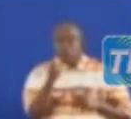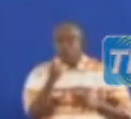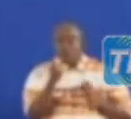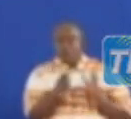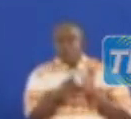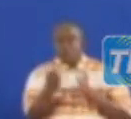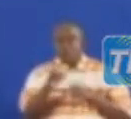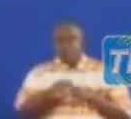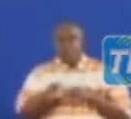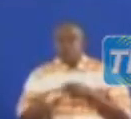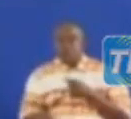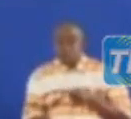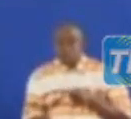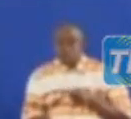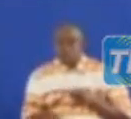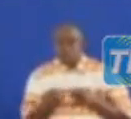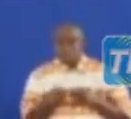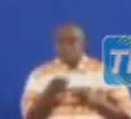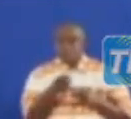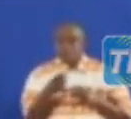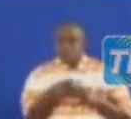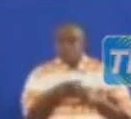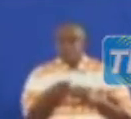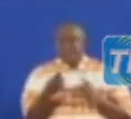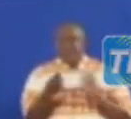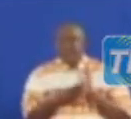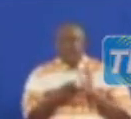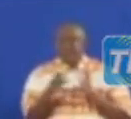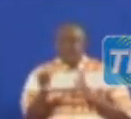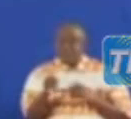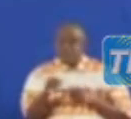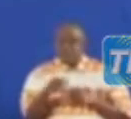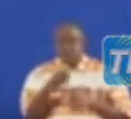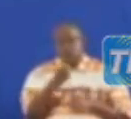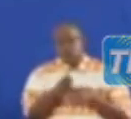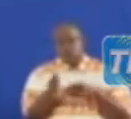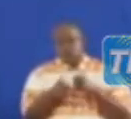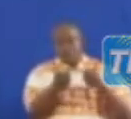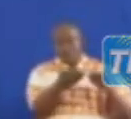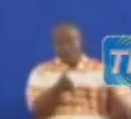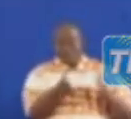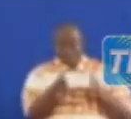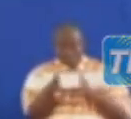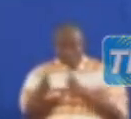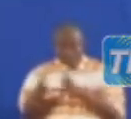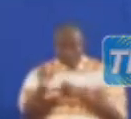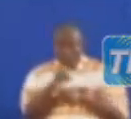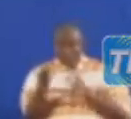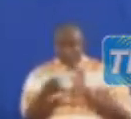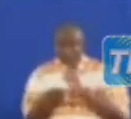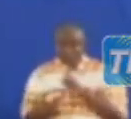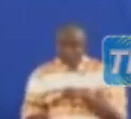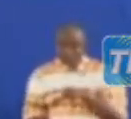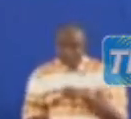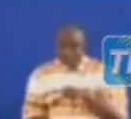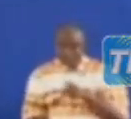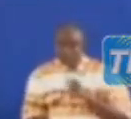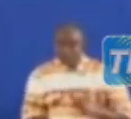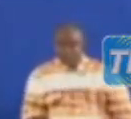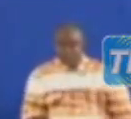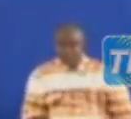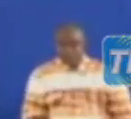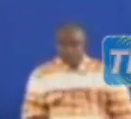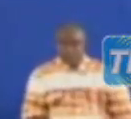235.75 zimetumika. Shilingi bilioni 160 zimetumika kwa ujenzi wa vyumba vya madarasa 8000 katika shule za sekondari